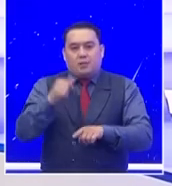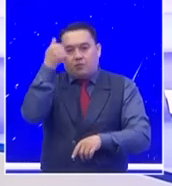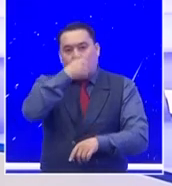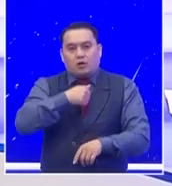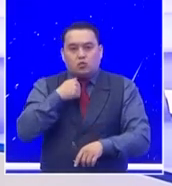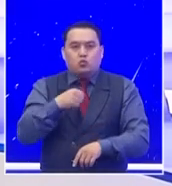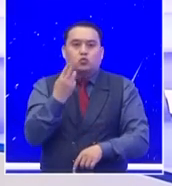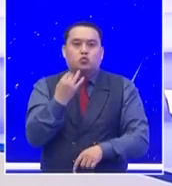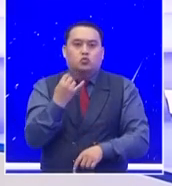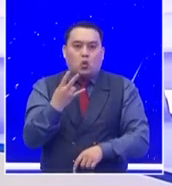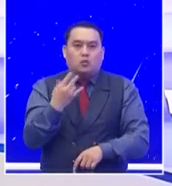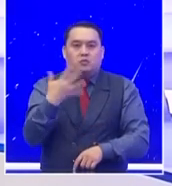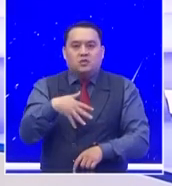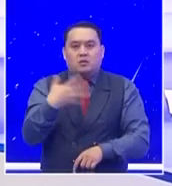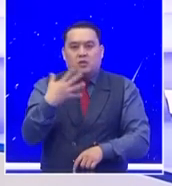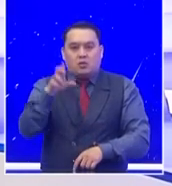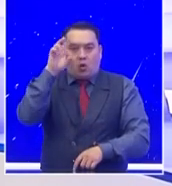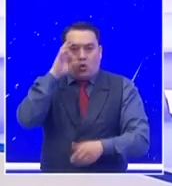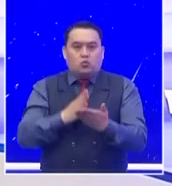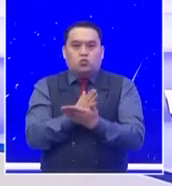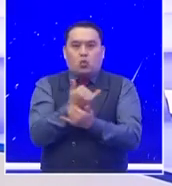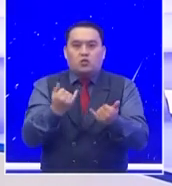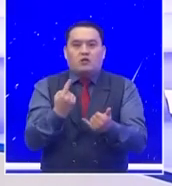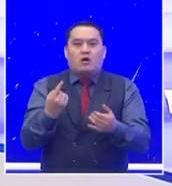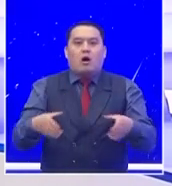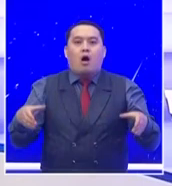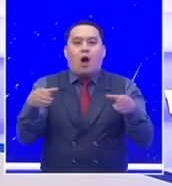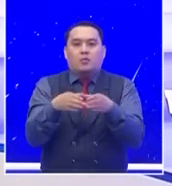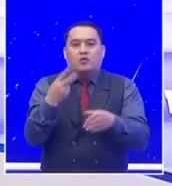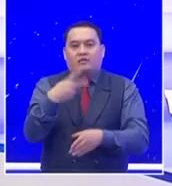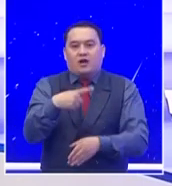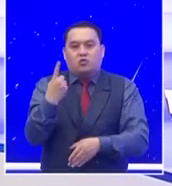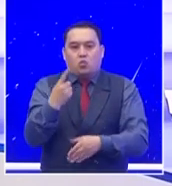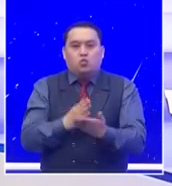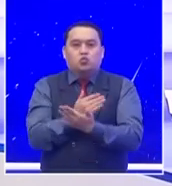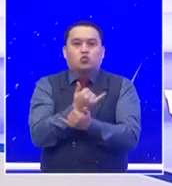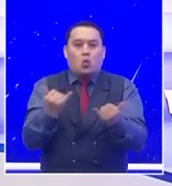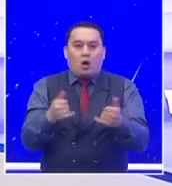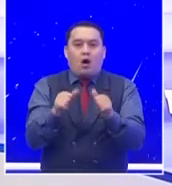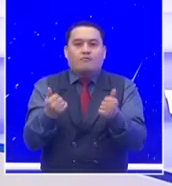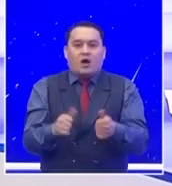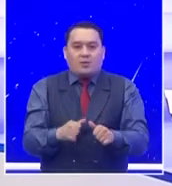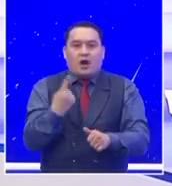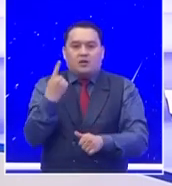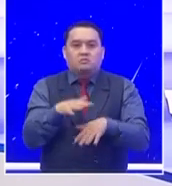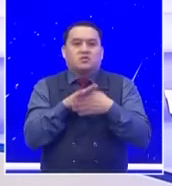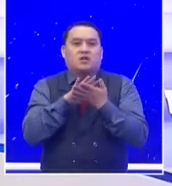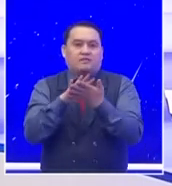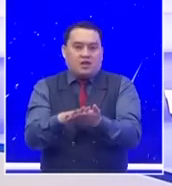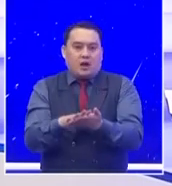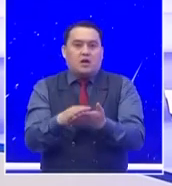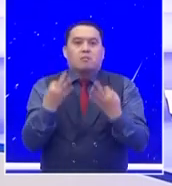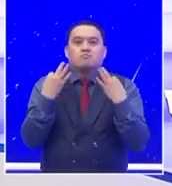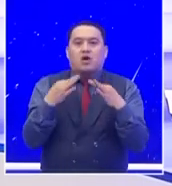55 государственных услуг будут объединены в 21 композитную услугу оформляем ую одним заявлением